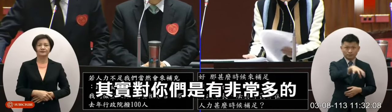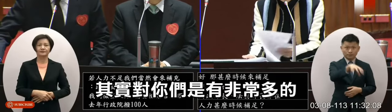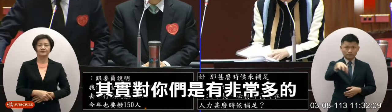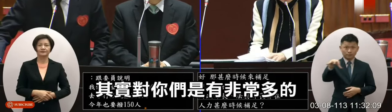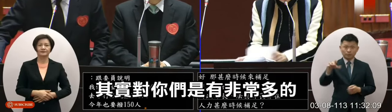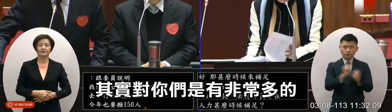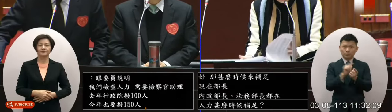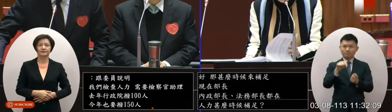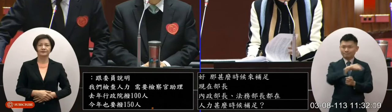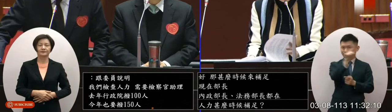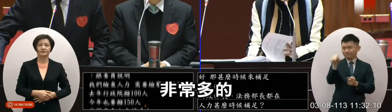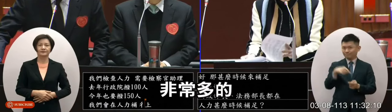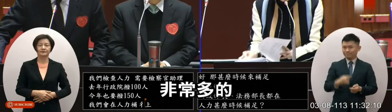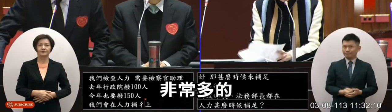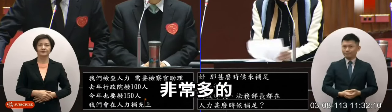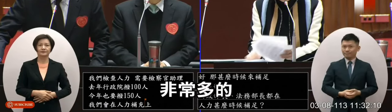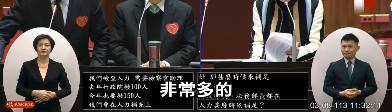是有